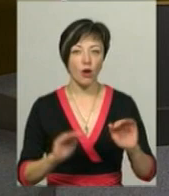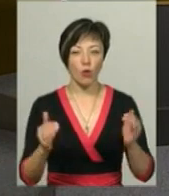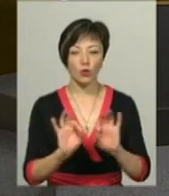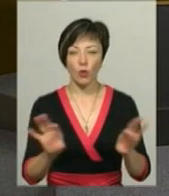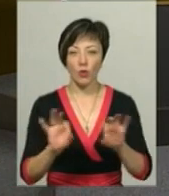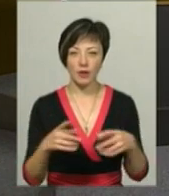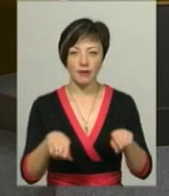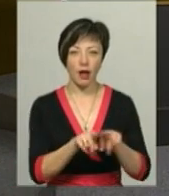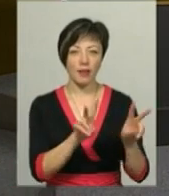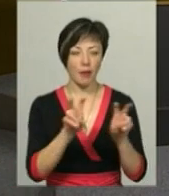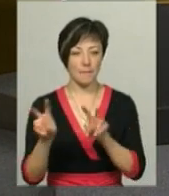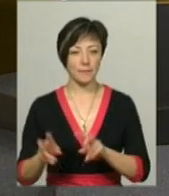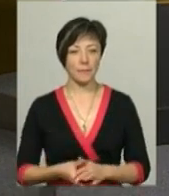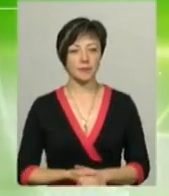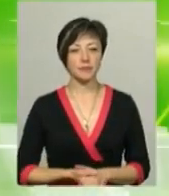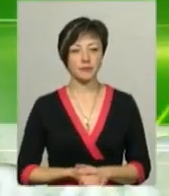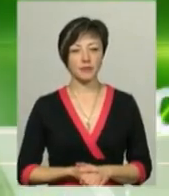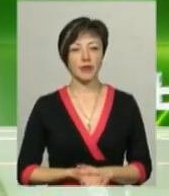короткий огляд таких тем.